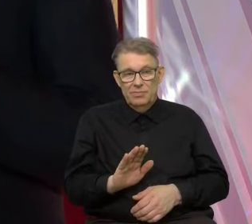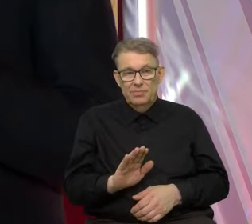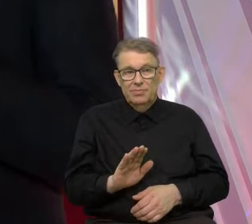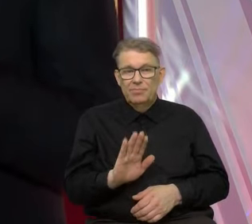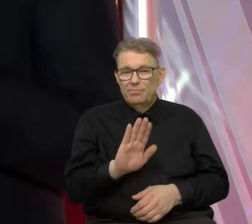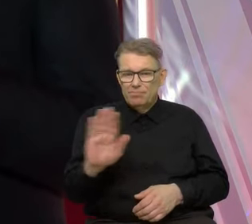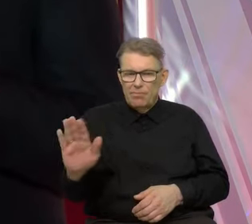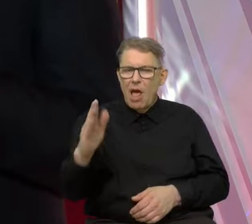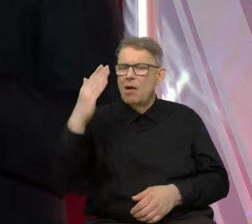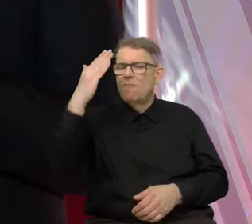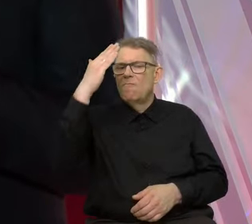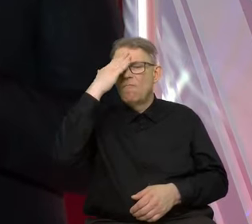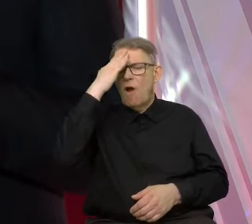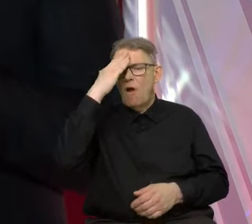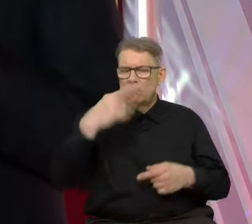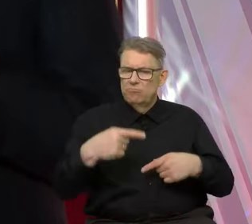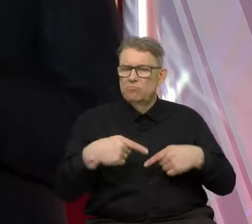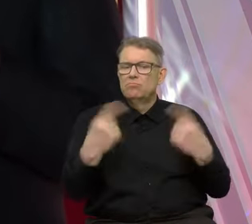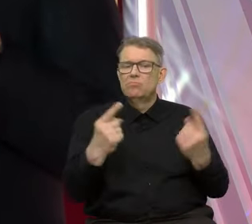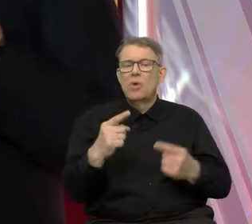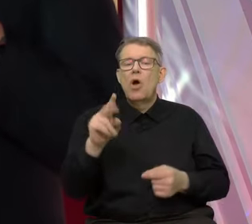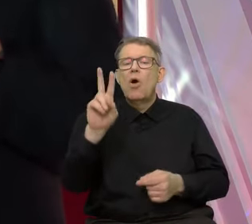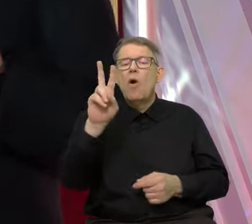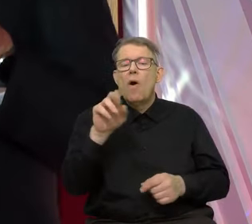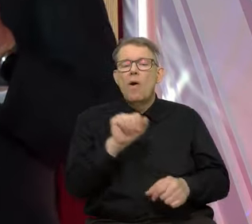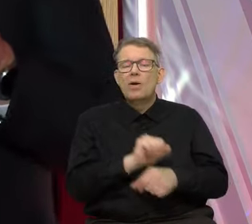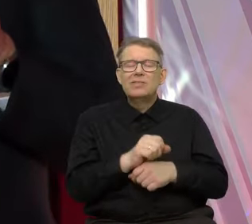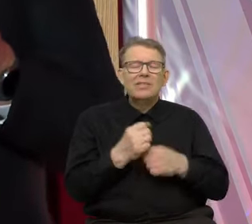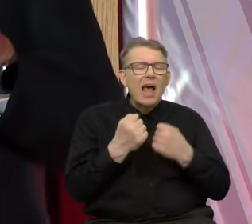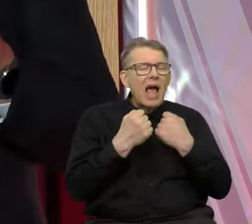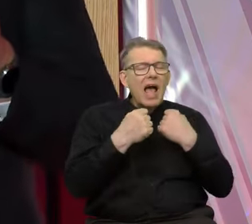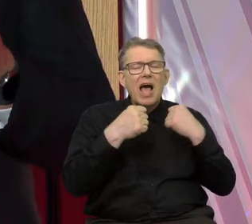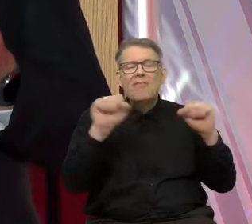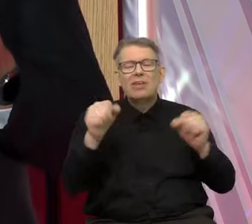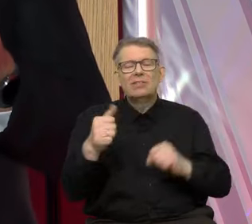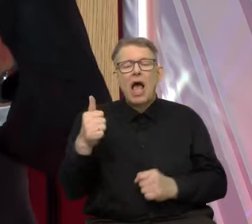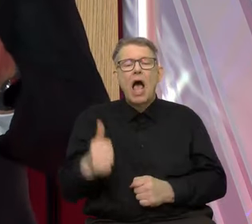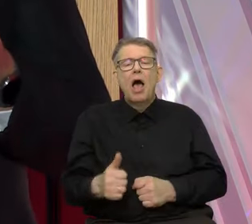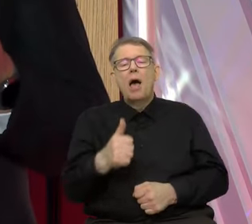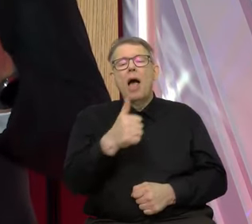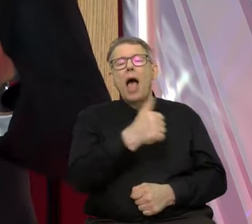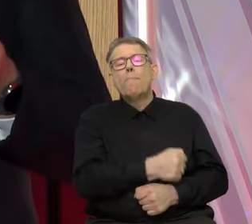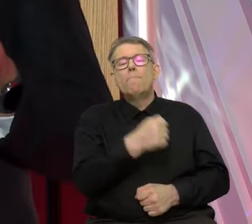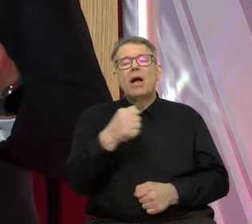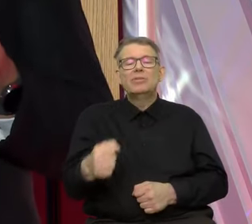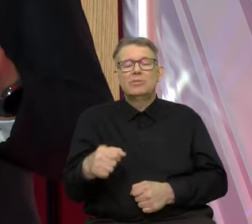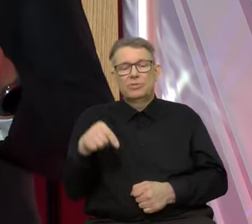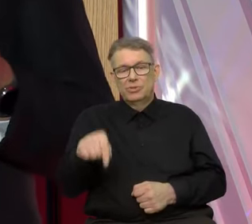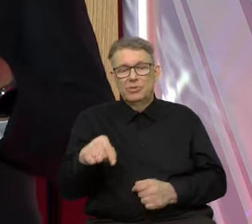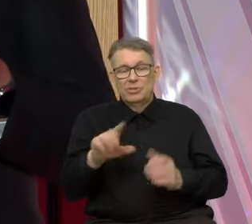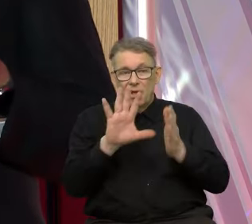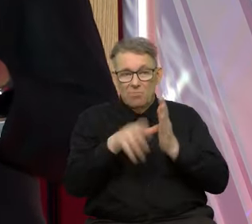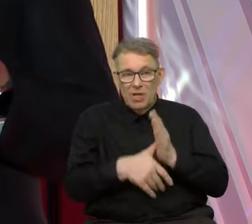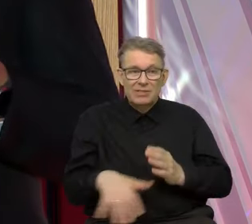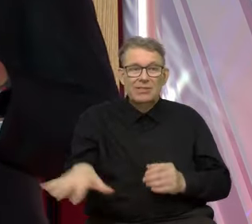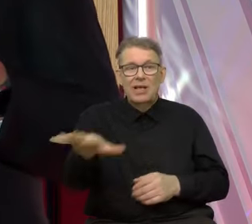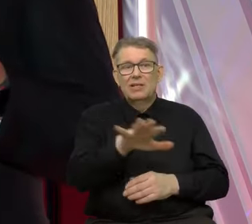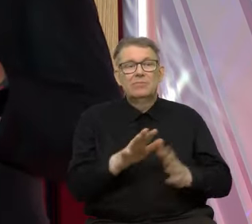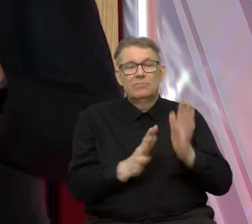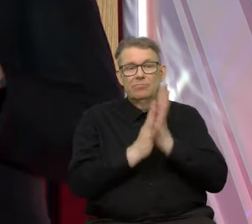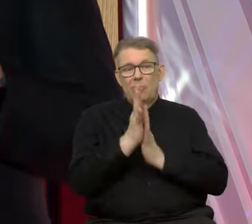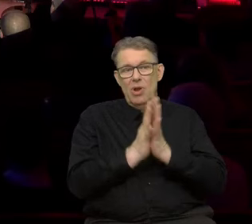ma świadomość, kto jest największym ambasadorem tego miasta na Podlasiu?